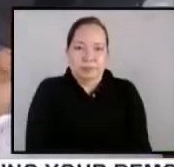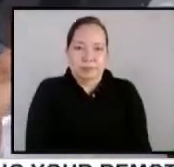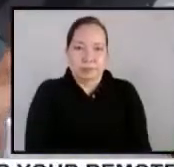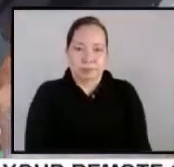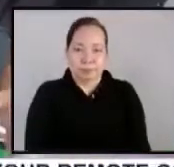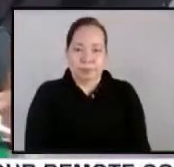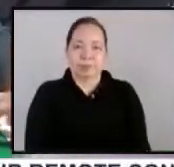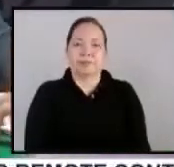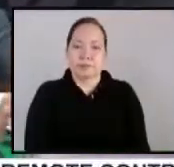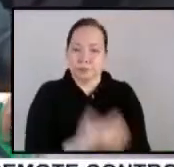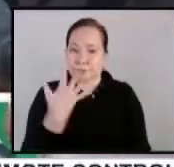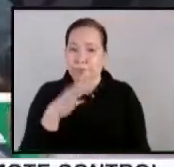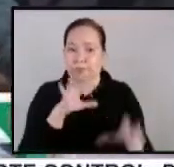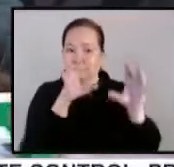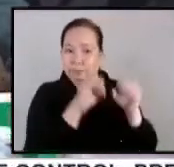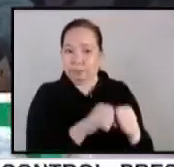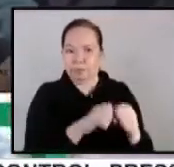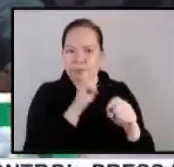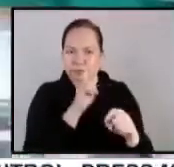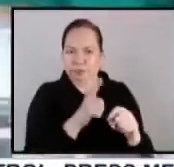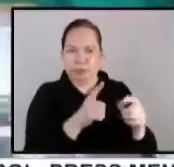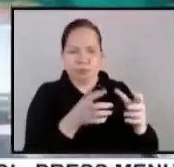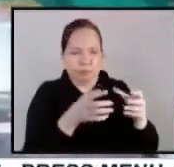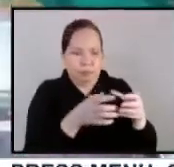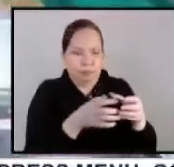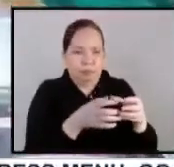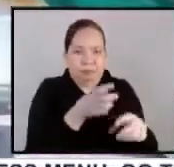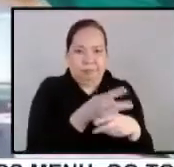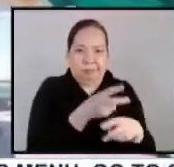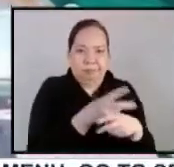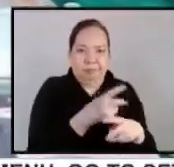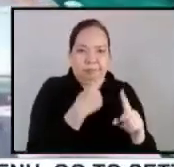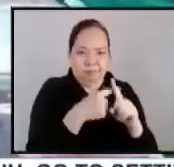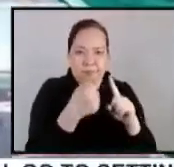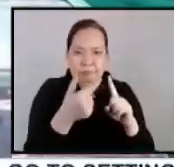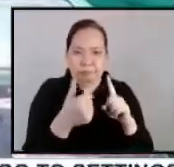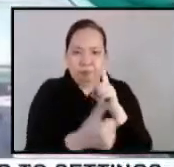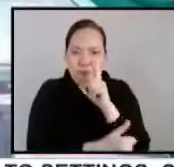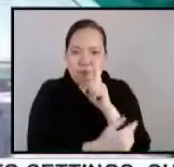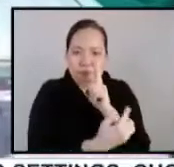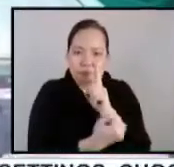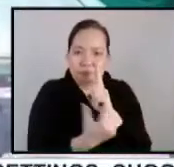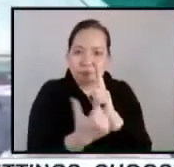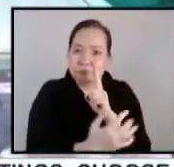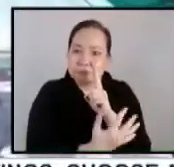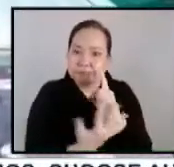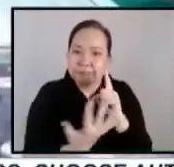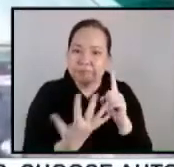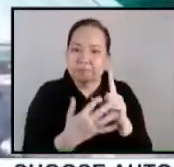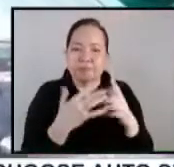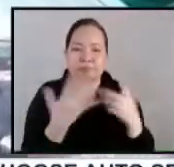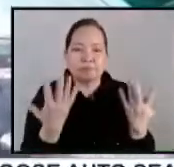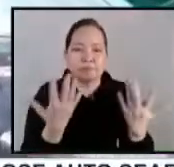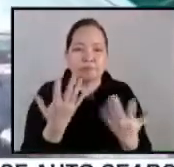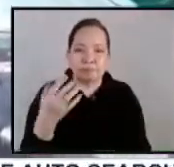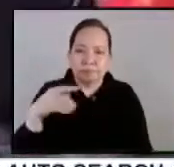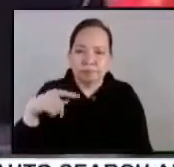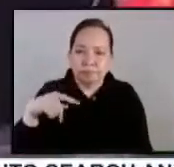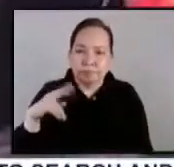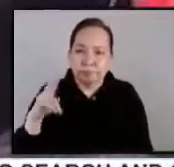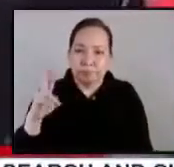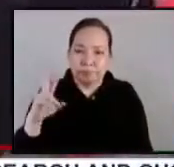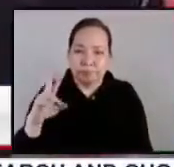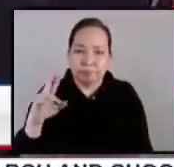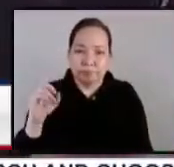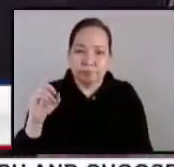Arestado ang isang drug den operator at 10 nitong parokyano sa isang bypass operation sa Purukto, Barangay Mainit, Tabunturan,